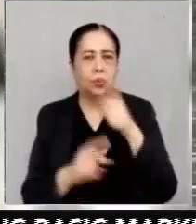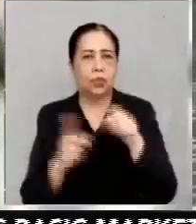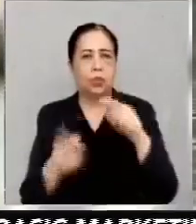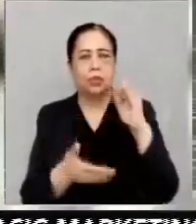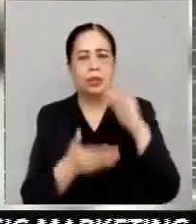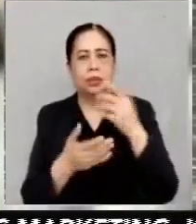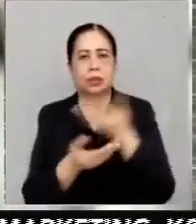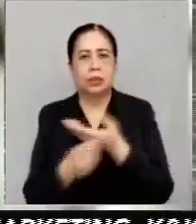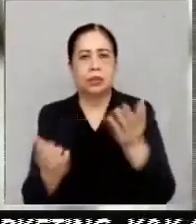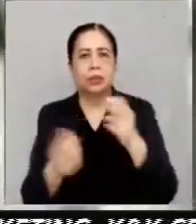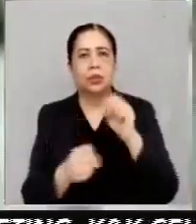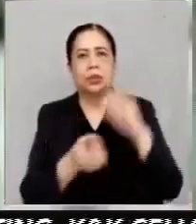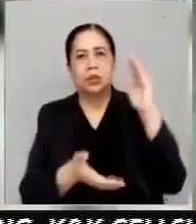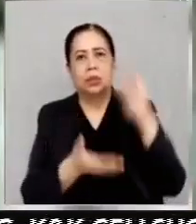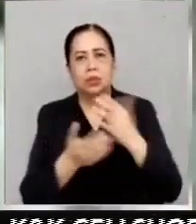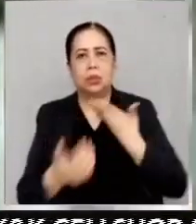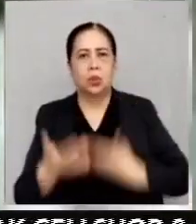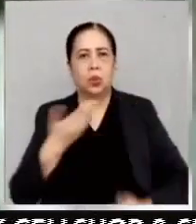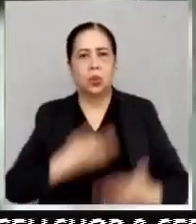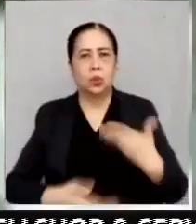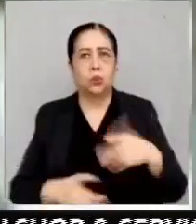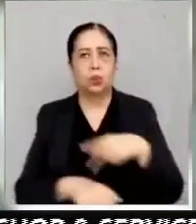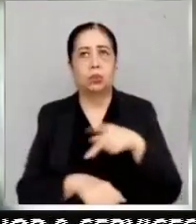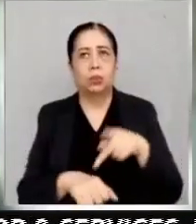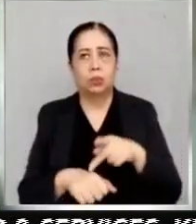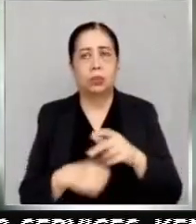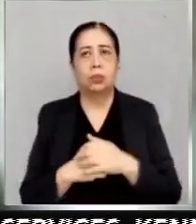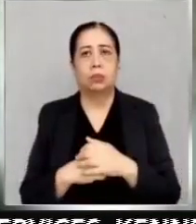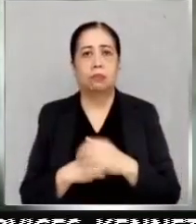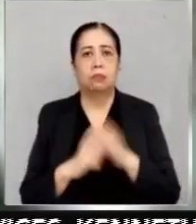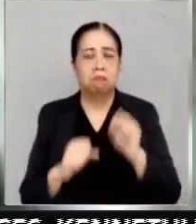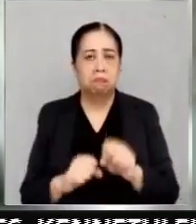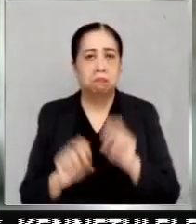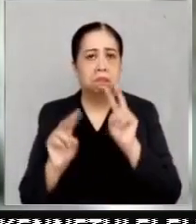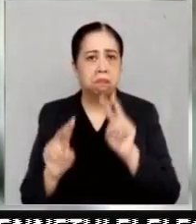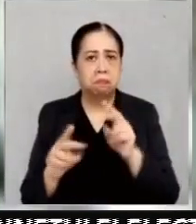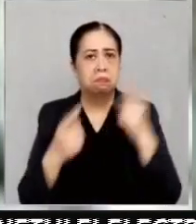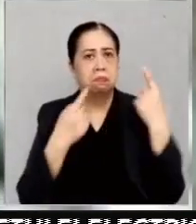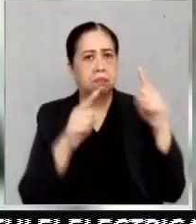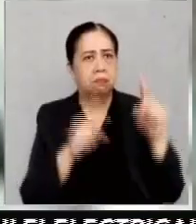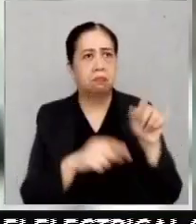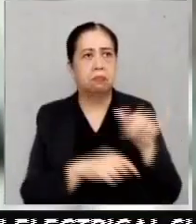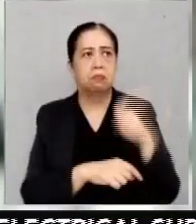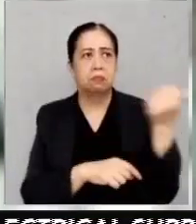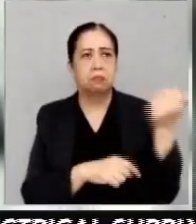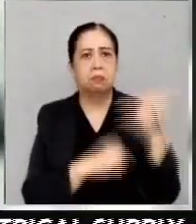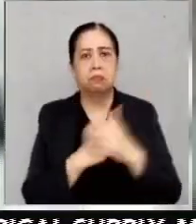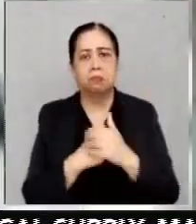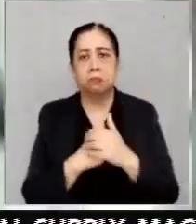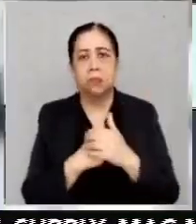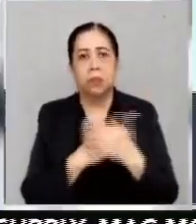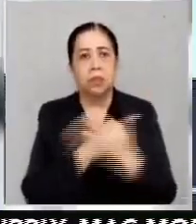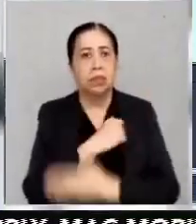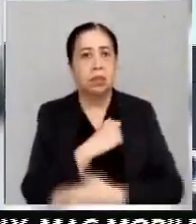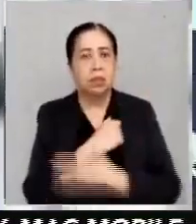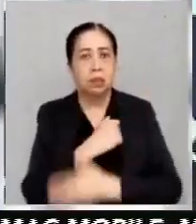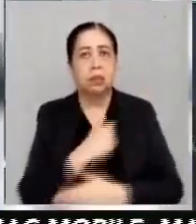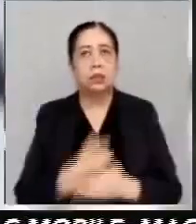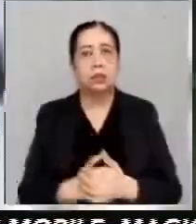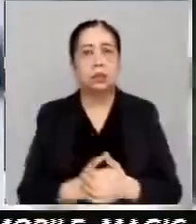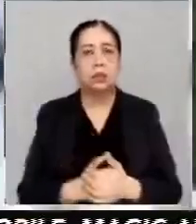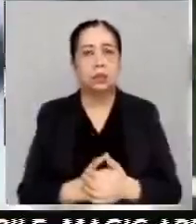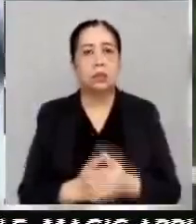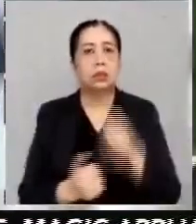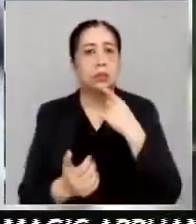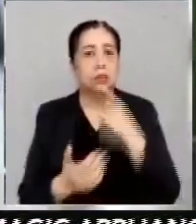bilang ng mga nagugutom sa bansa. It is something that we can see has been effective in other countries. Binanggit yan ng